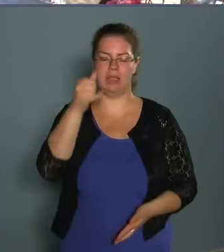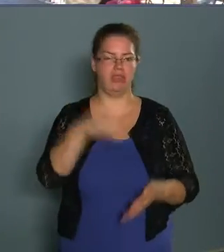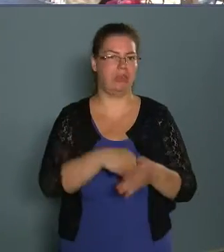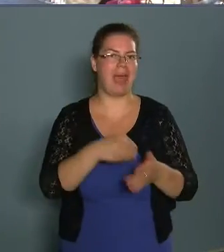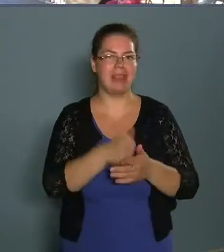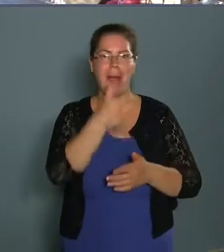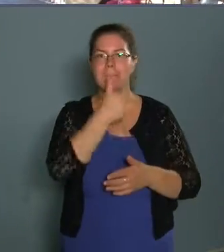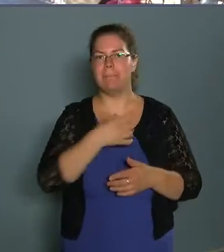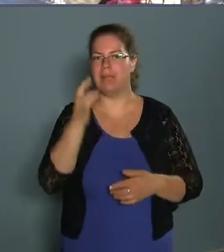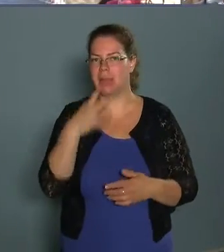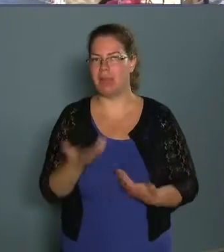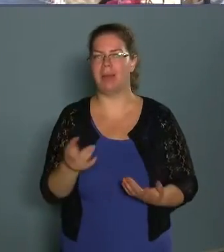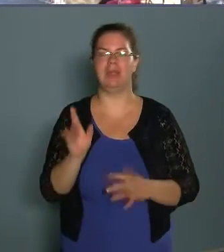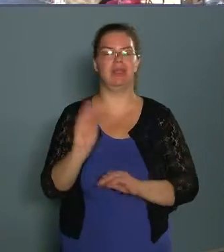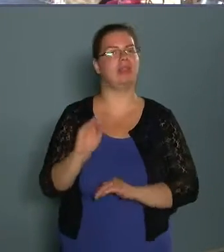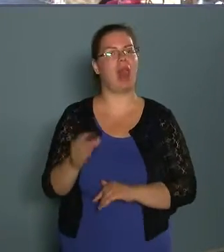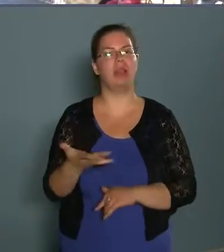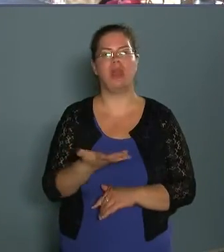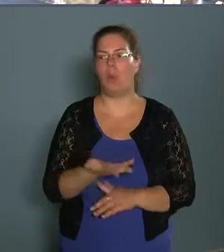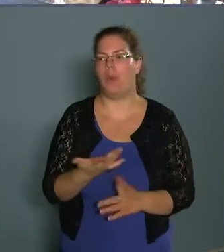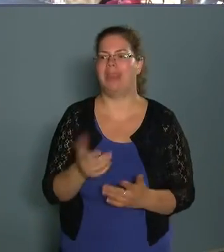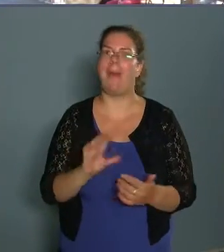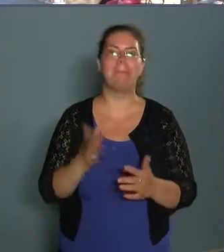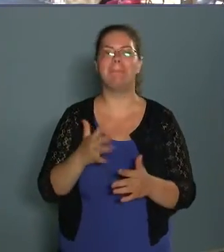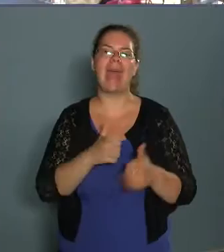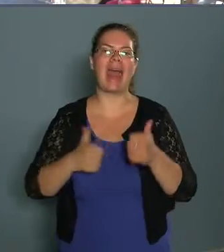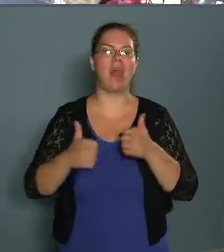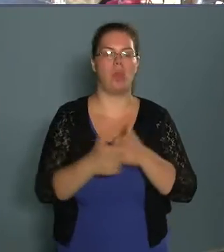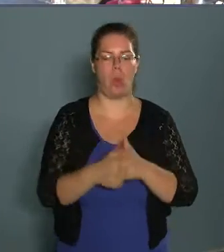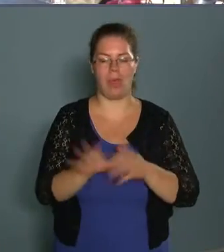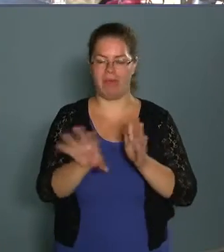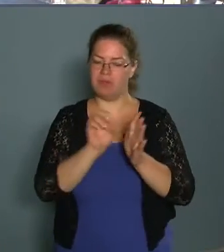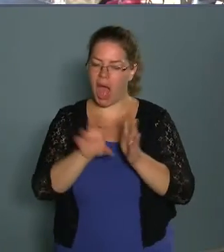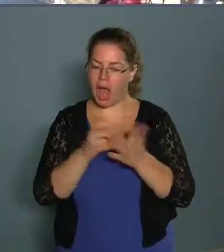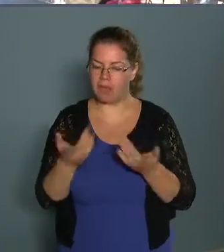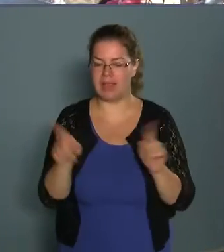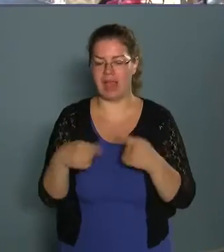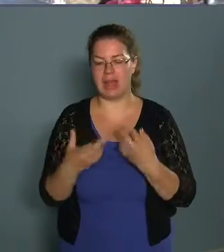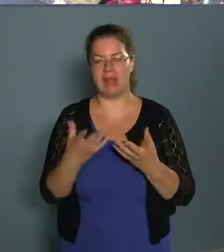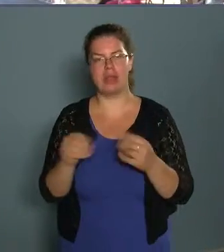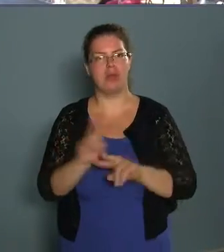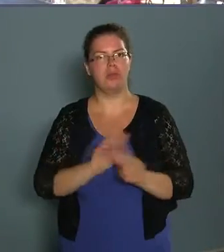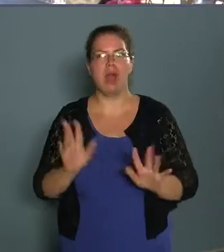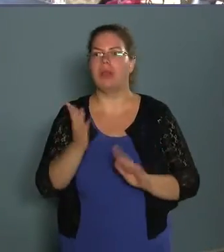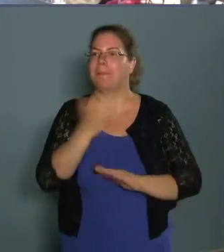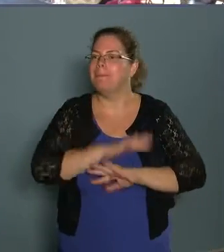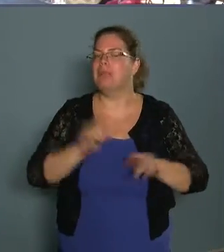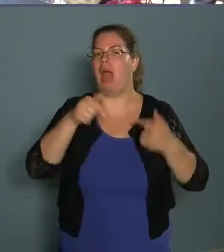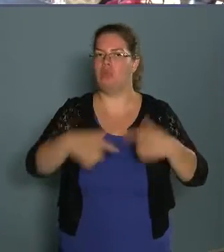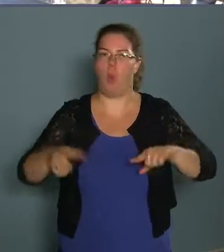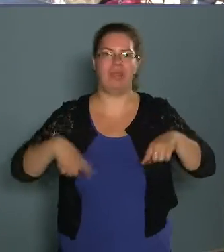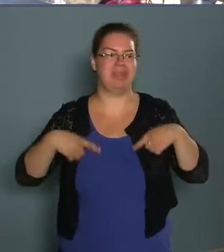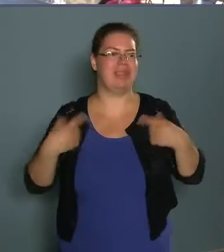nincsen benne playback, ami ugye azt jelenti, hogy nem szól semmi, nem előre felvett zenei anyagot lehet hallani, hanem itt minden ott, ami a